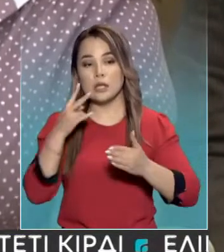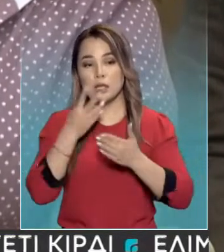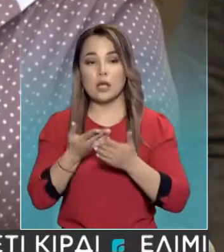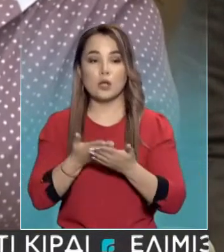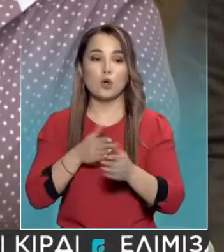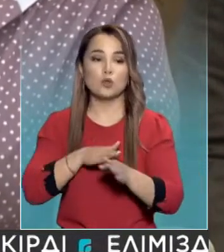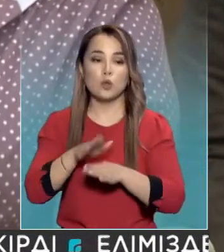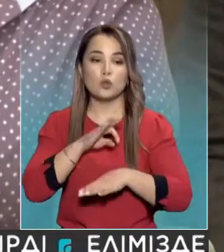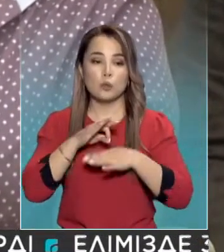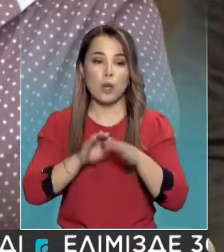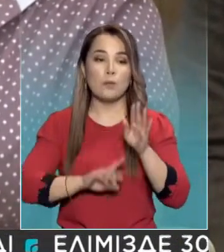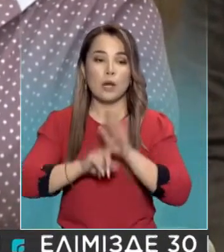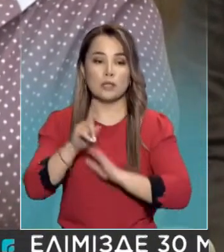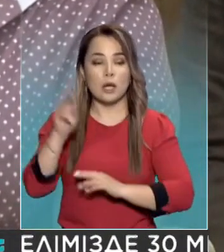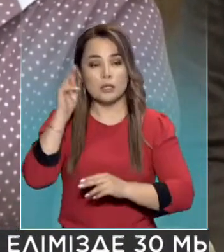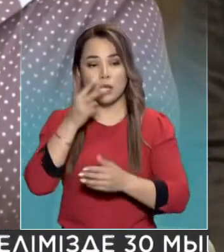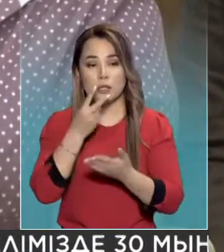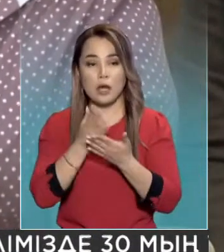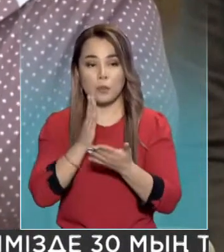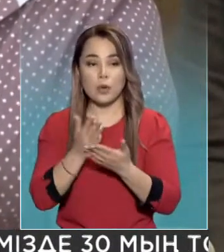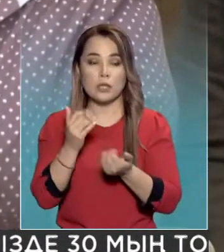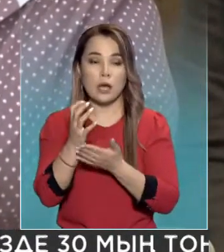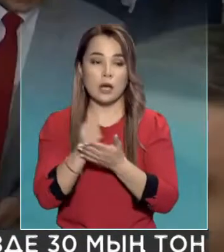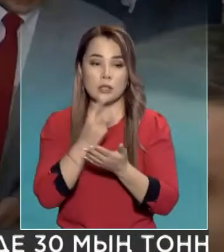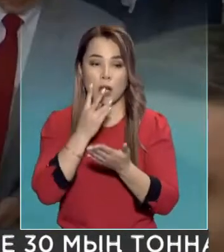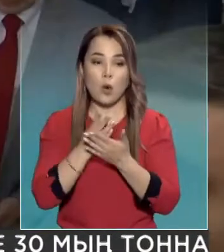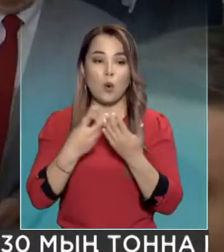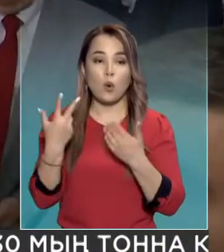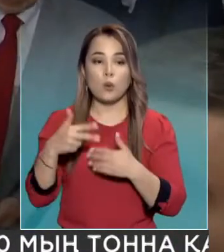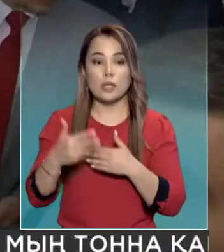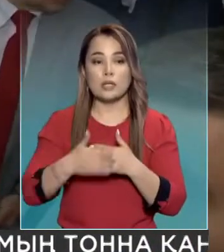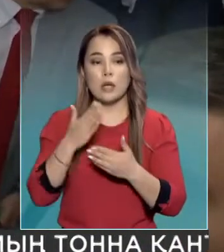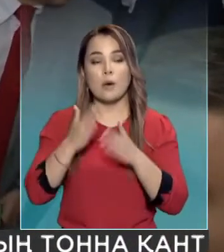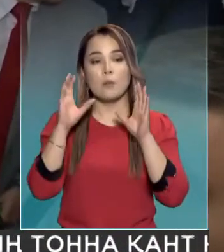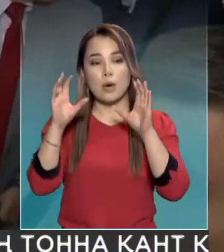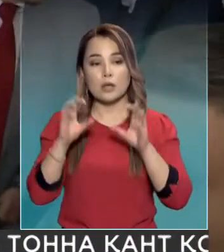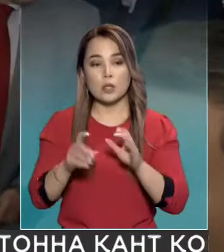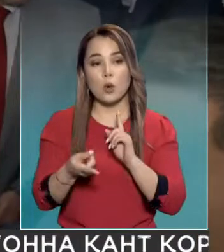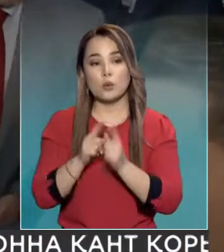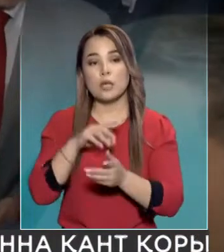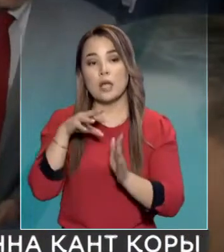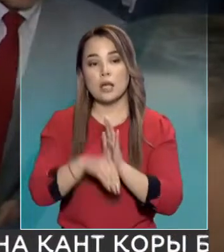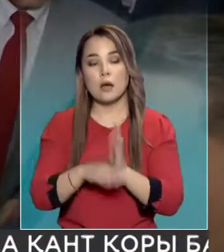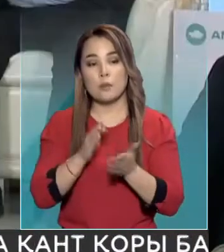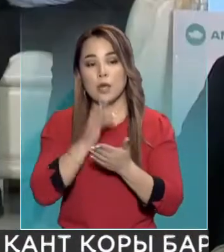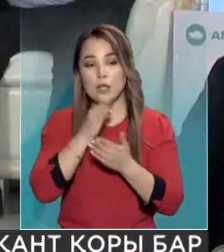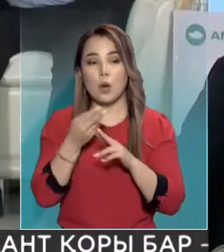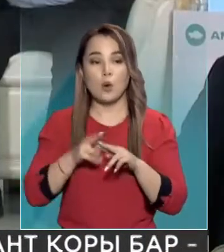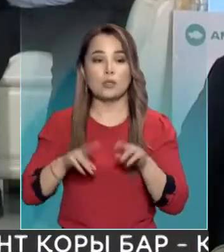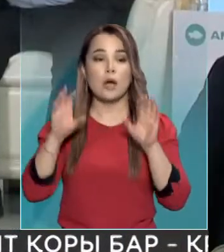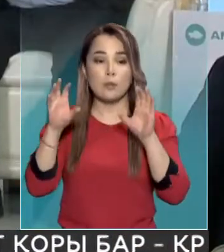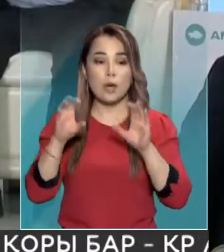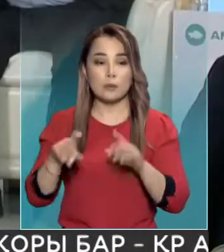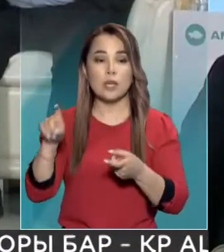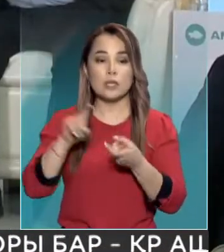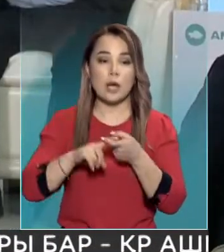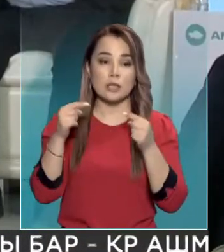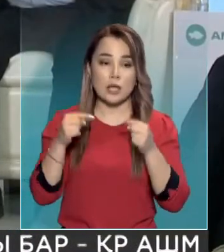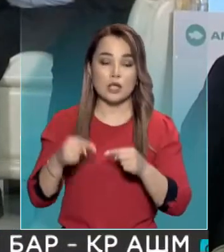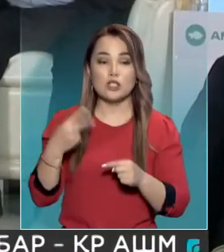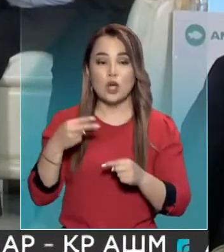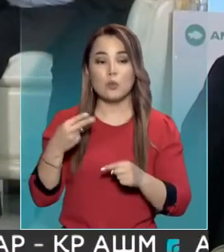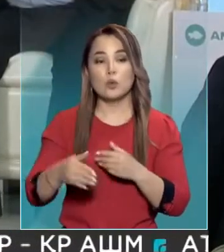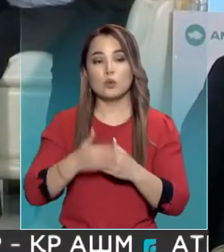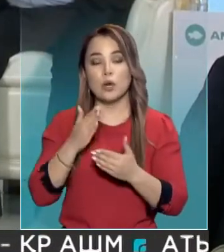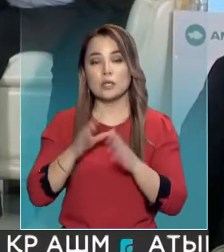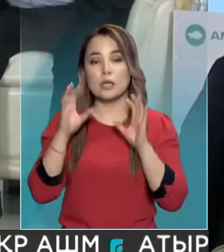жүзеге асатын бастамаларды меңзейді. Қазірдің өзінде 30-дан аса бапқа өзгерістер енгізілмек, ал сол баптарға сәйкес кем дегенде 20-ға